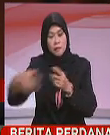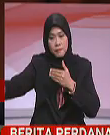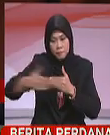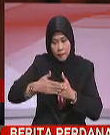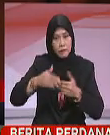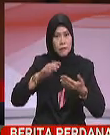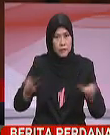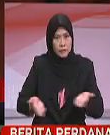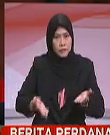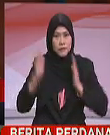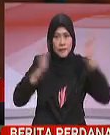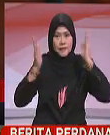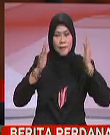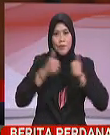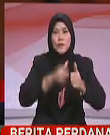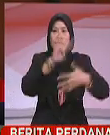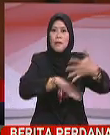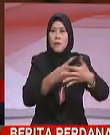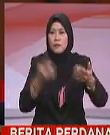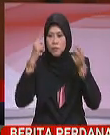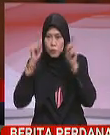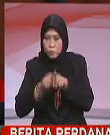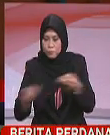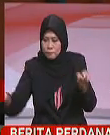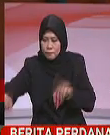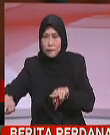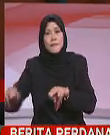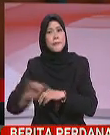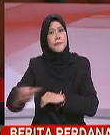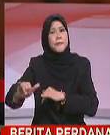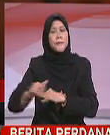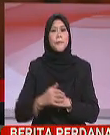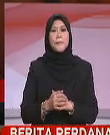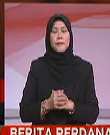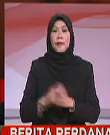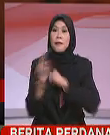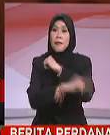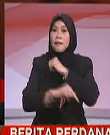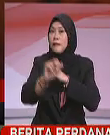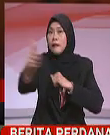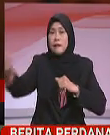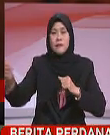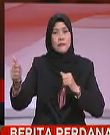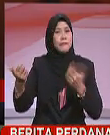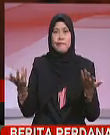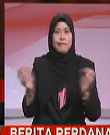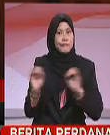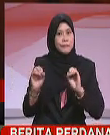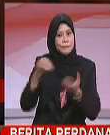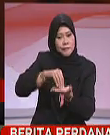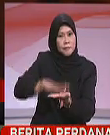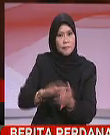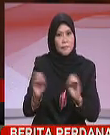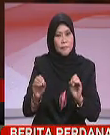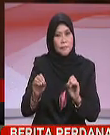mengikut jadual yang kita telah putuskan bersetuju sama. Untuk negeri-negeri lain tu kita tak ambil maklum bahawa mereka